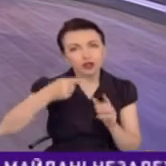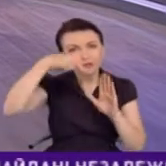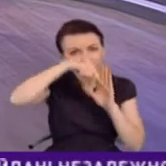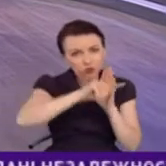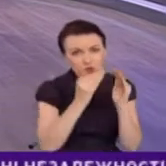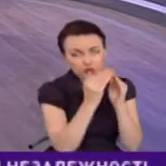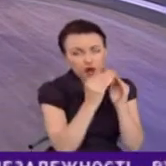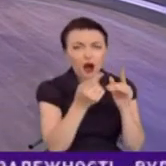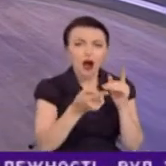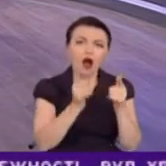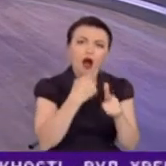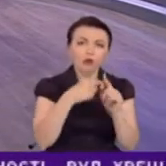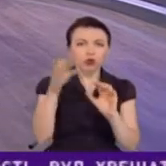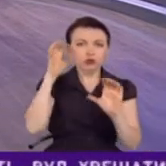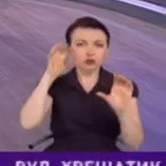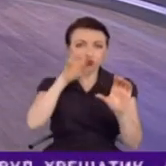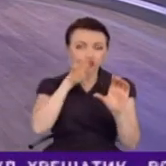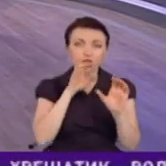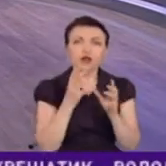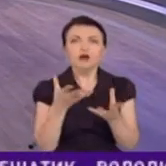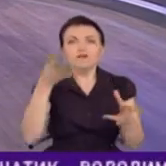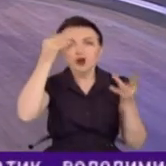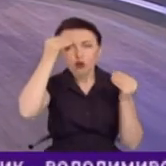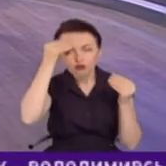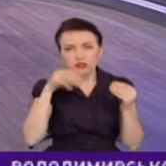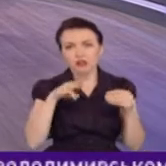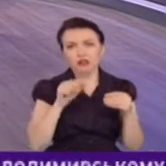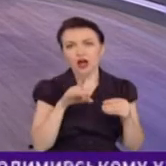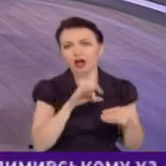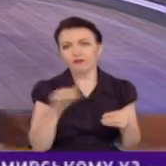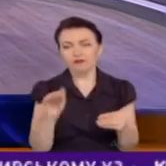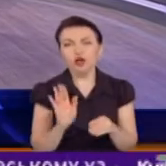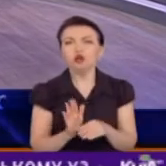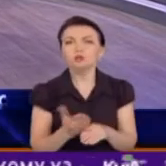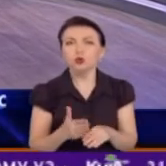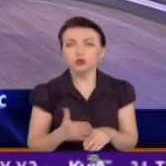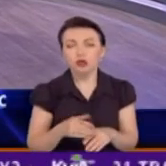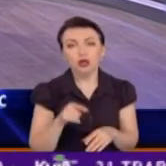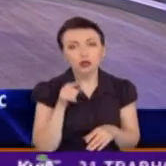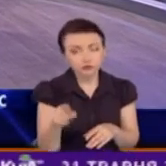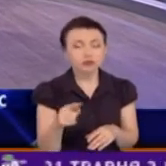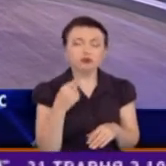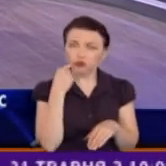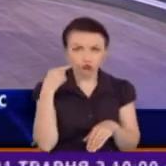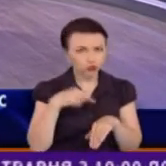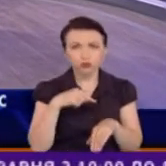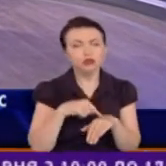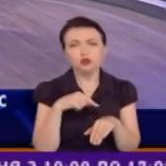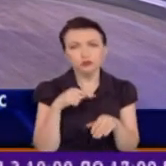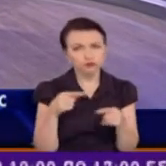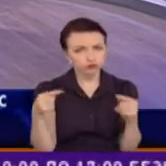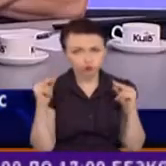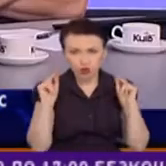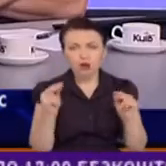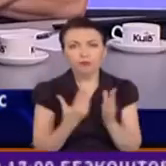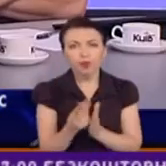вашої оселі або зовні, вони враховані в тарифі на розподіл, який ви сумлінно, я знаю, що ви його сплачуєте. І